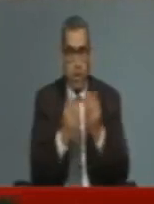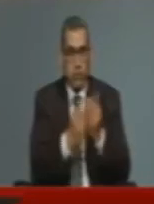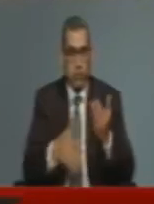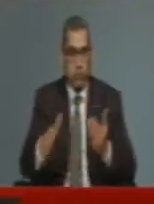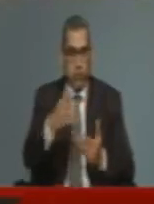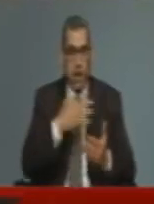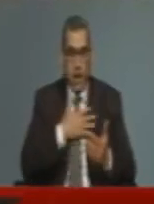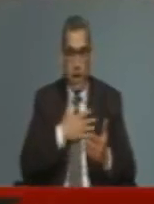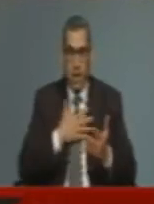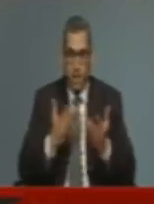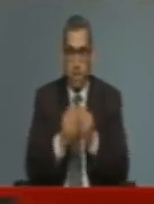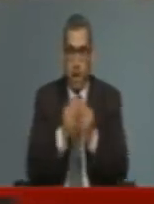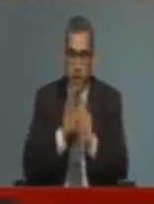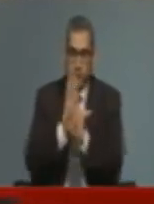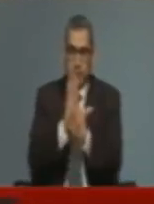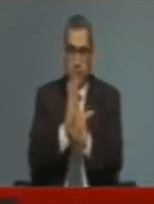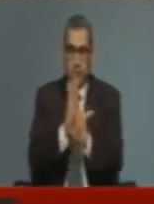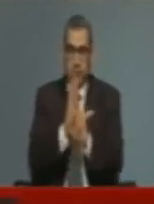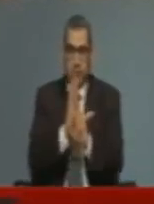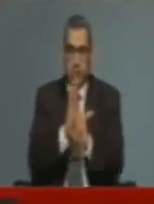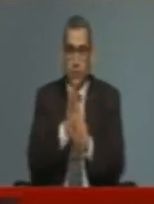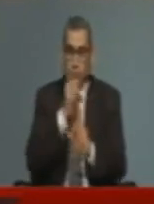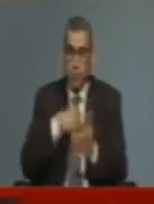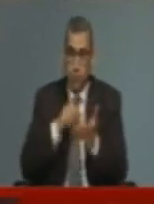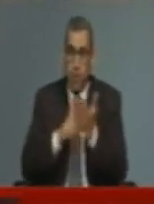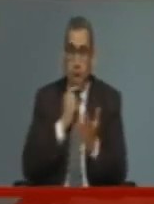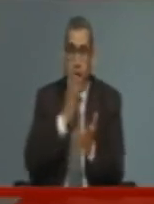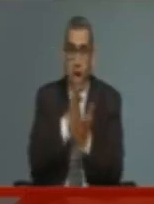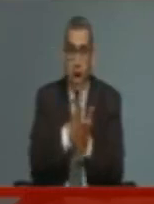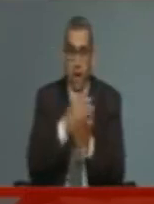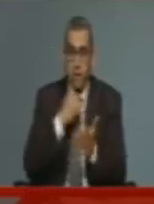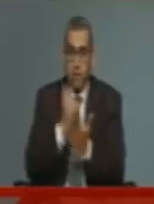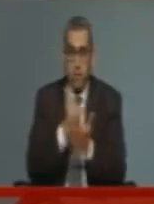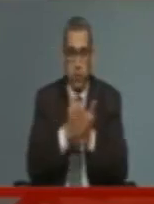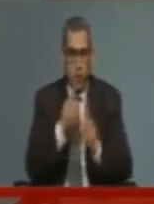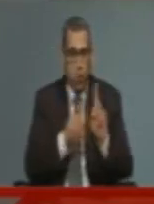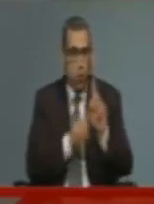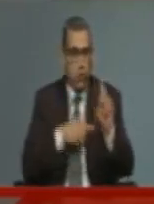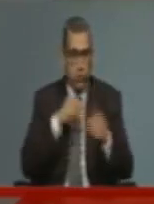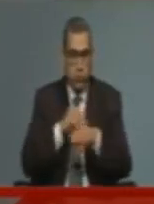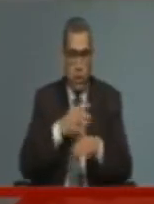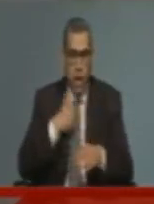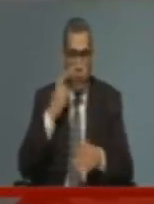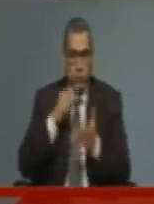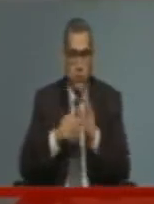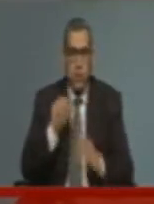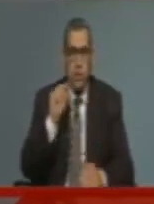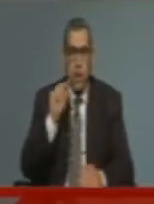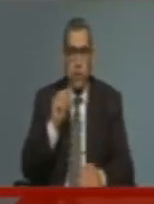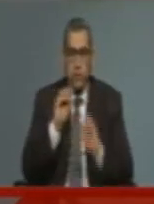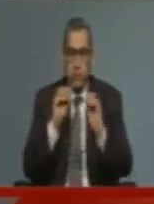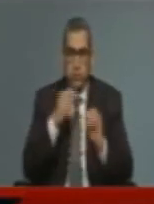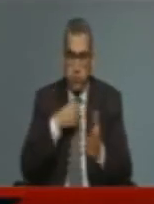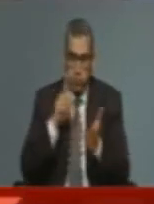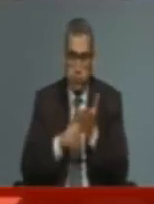واحنا معاكم، وصدقيني لما بتكلم مع المسؤولين بقول لهم عايزين نعمل برامج مخلصه. برامج